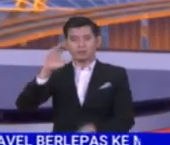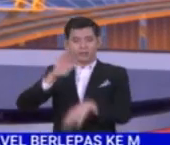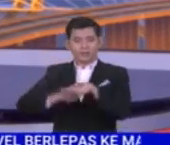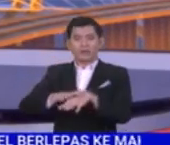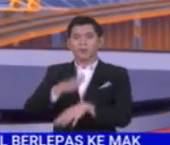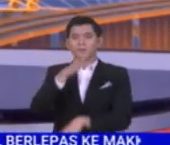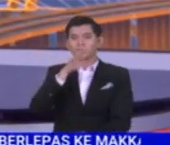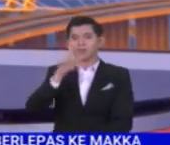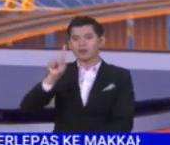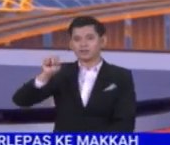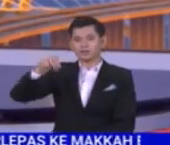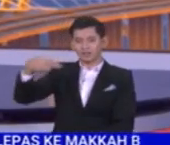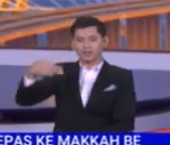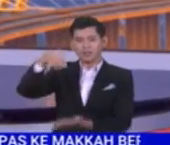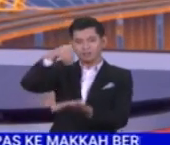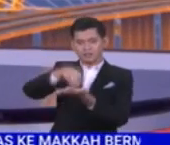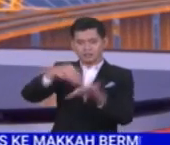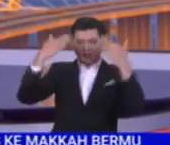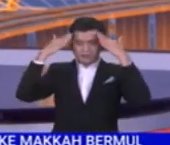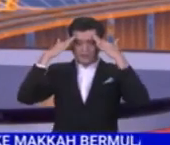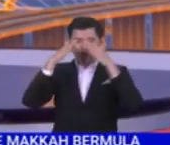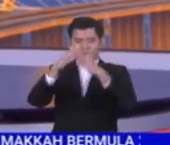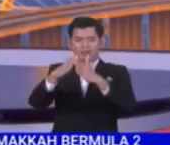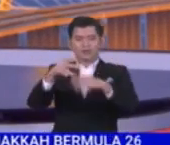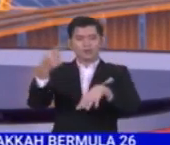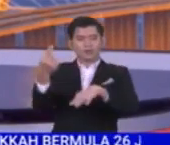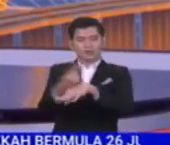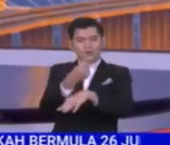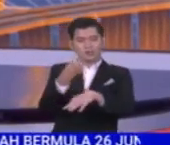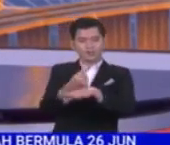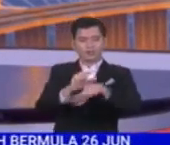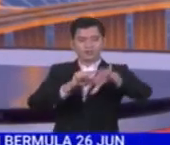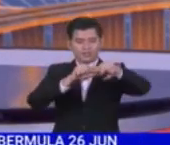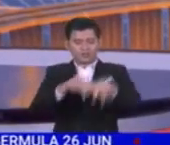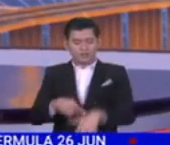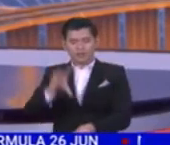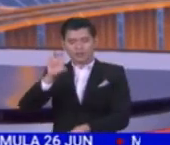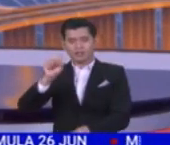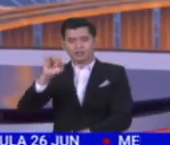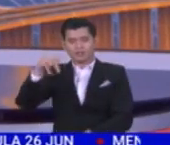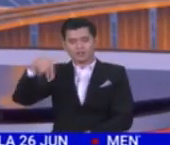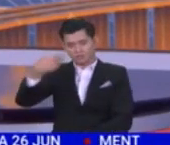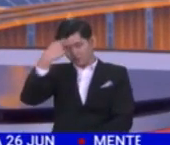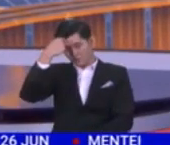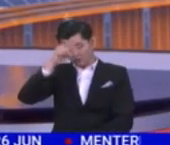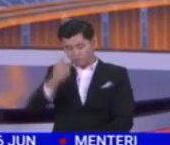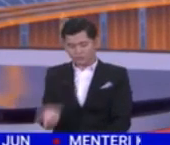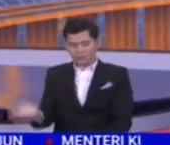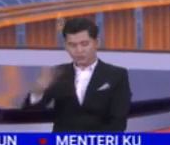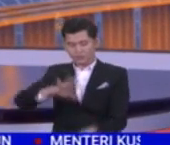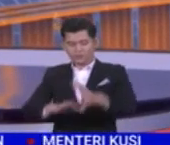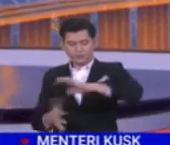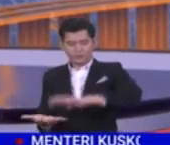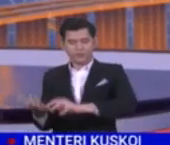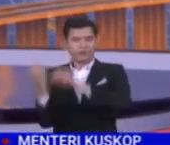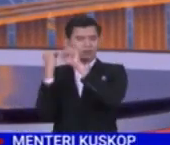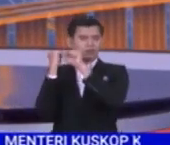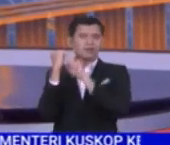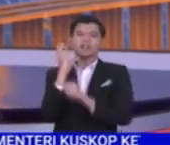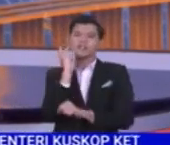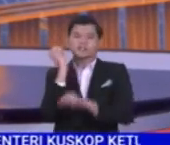Kuala Rompin, Pahang yang menggunakan daun simpul untuk membungkus nasi dagang. Wartawan Noor Khairul Bariah